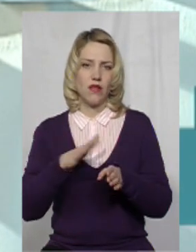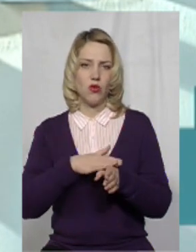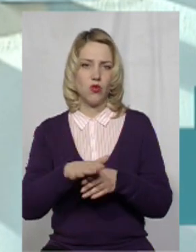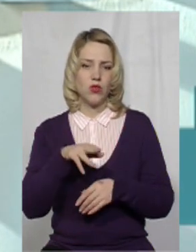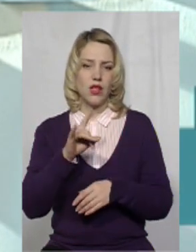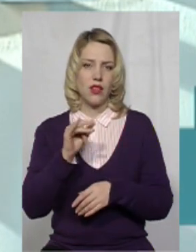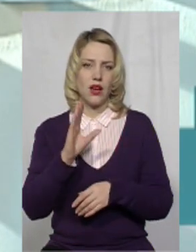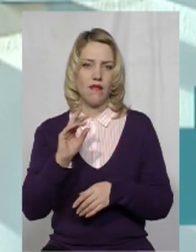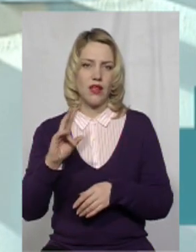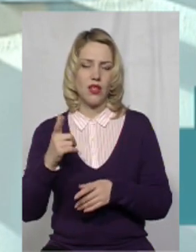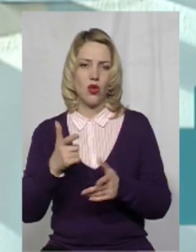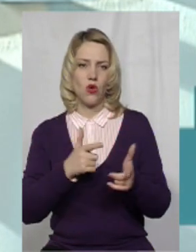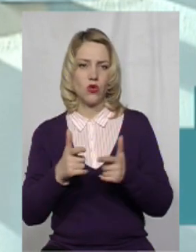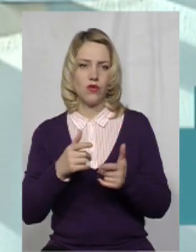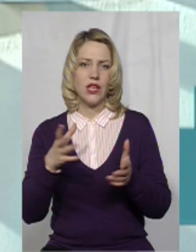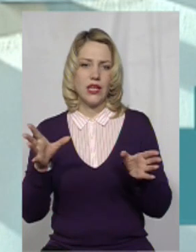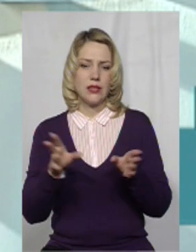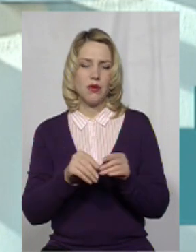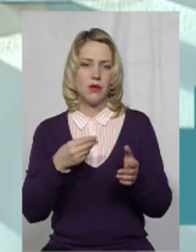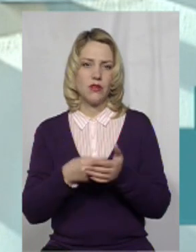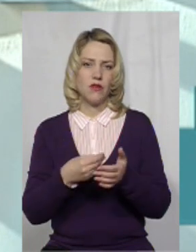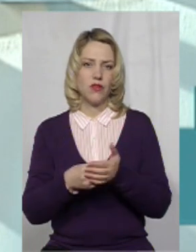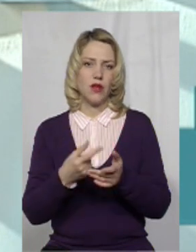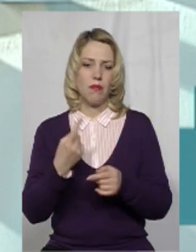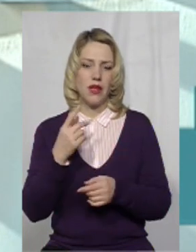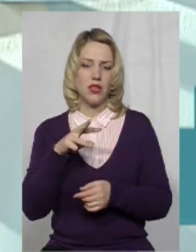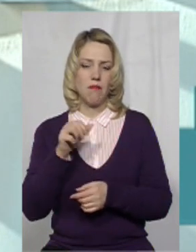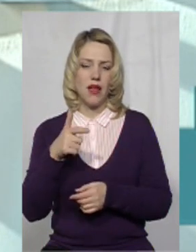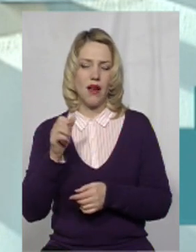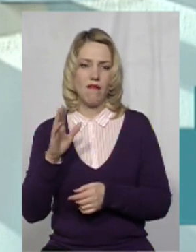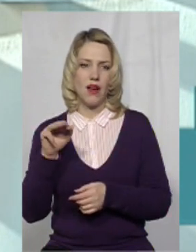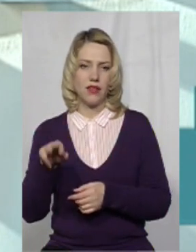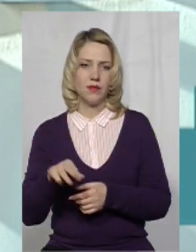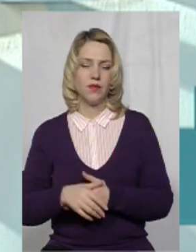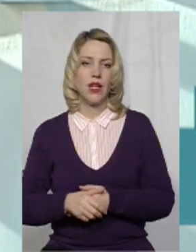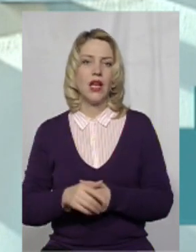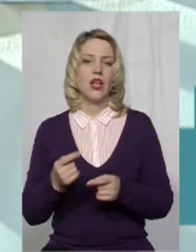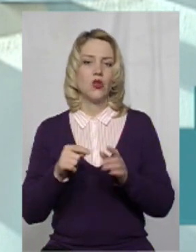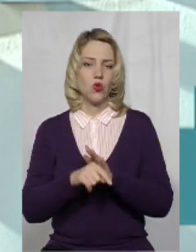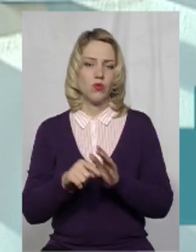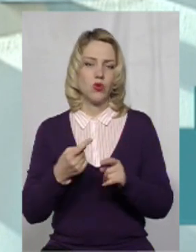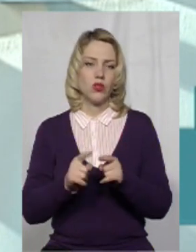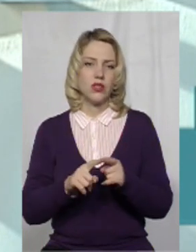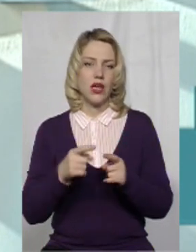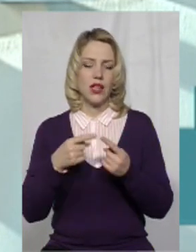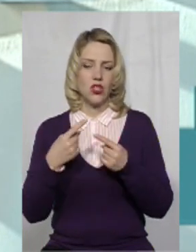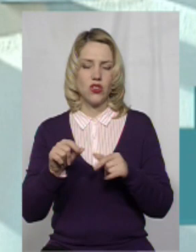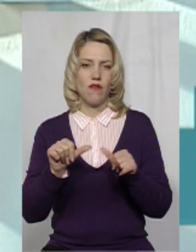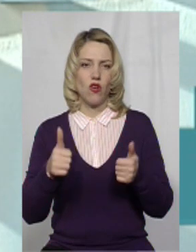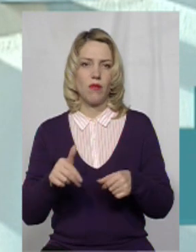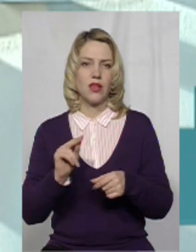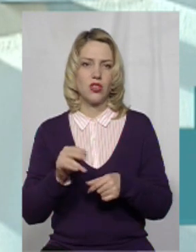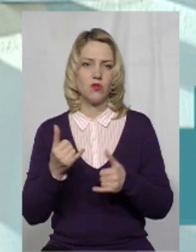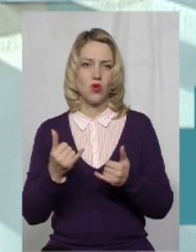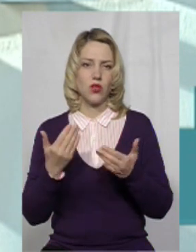травні, і він готовий профінансувати перший мегаватт в дахових електростанціях. Тобто це трошки інший формат, чим